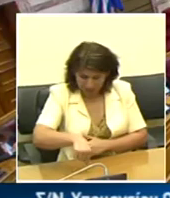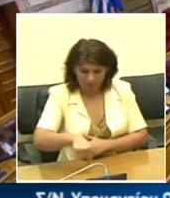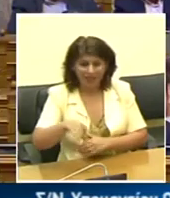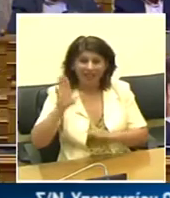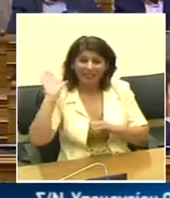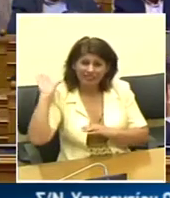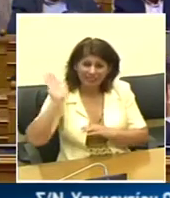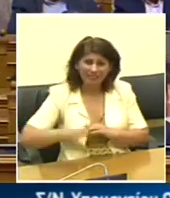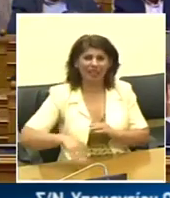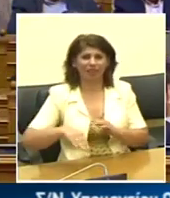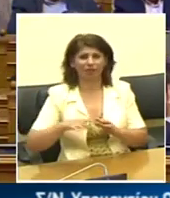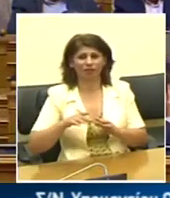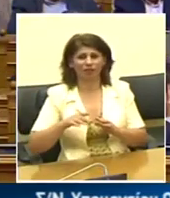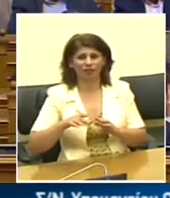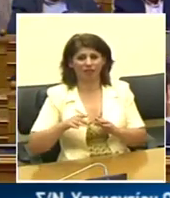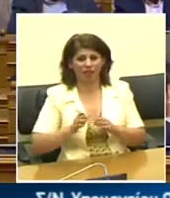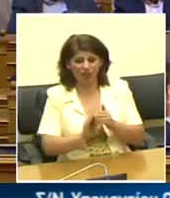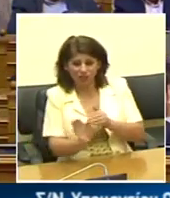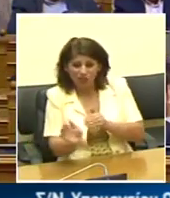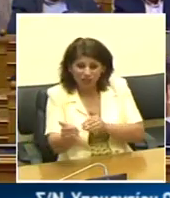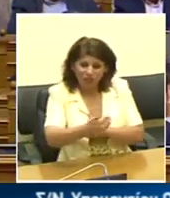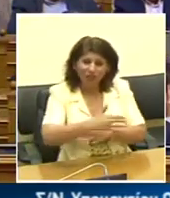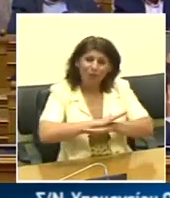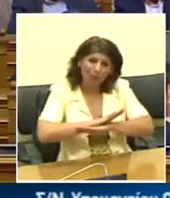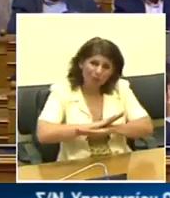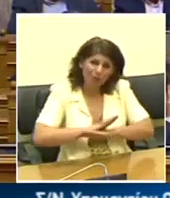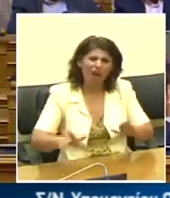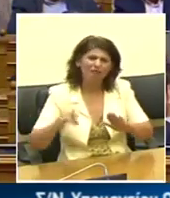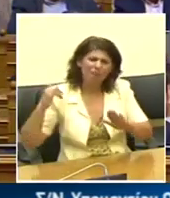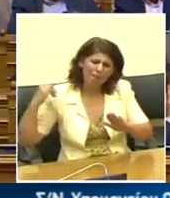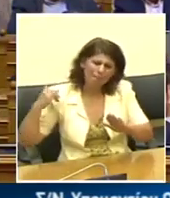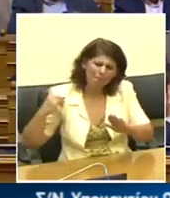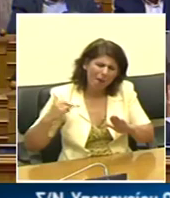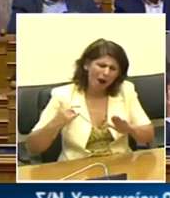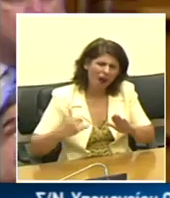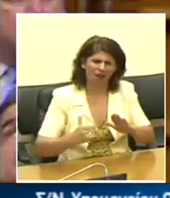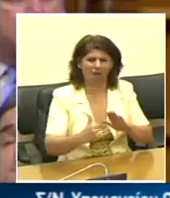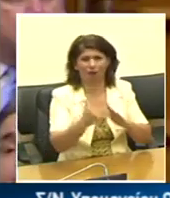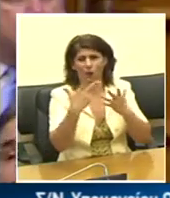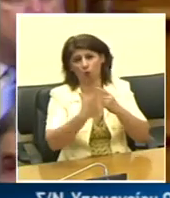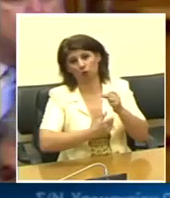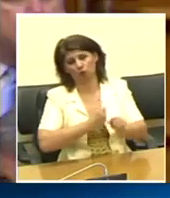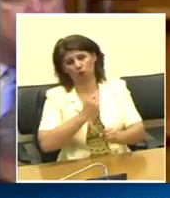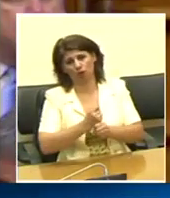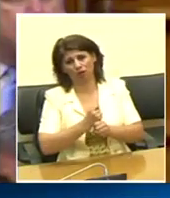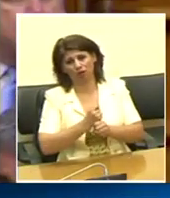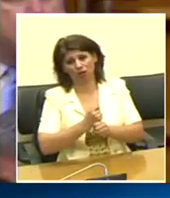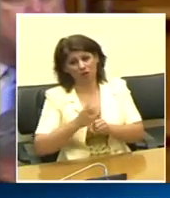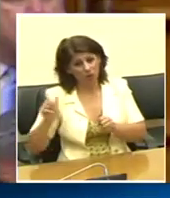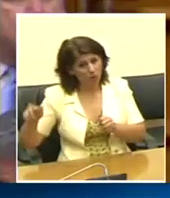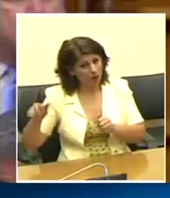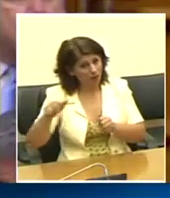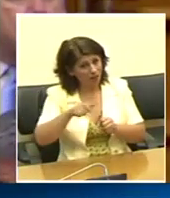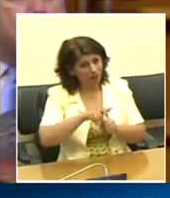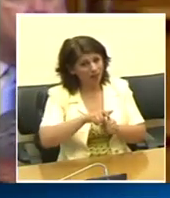στροφή, πριν από το τέλος αυτής της μακράς περίοδου που θα θέλει ο καθένας από εμάς